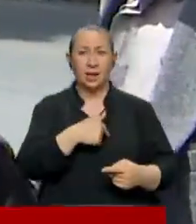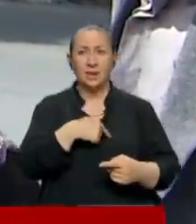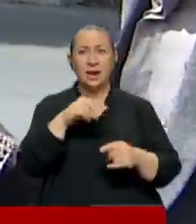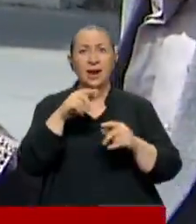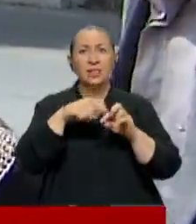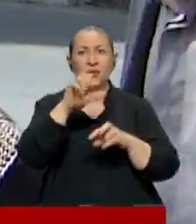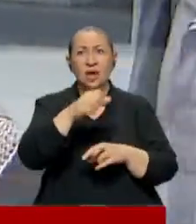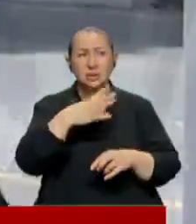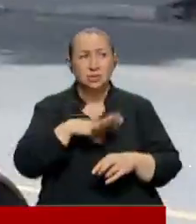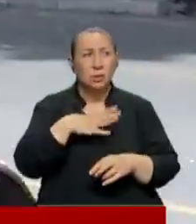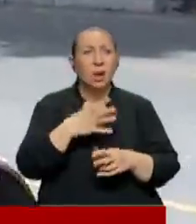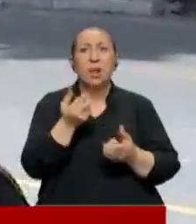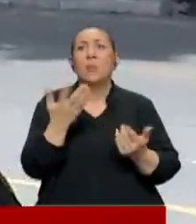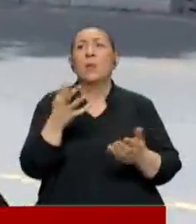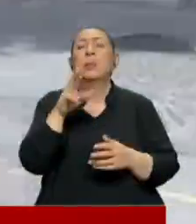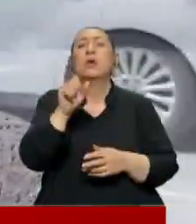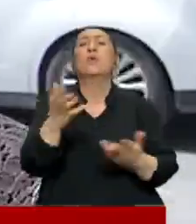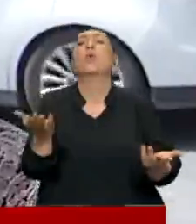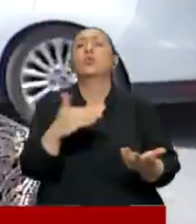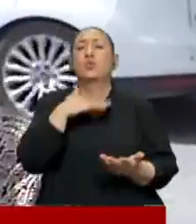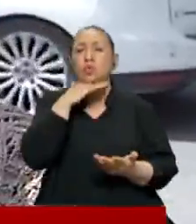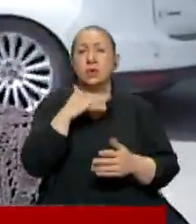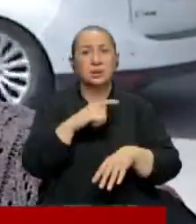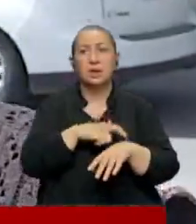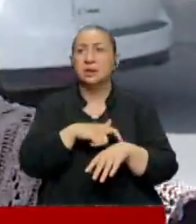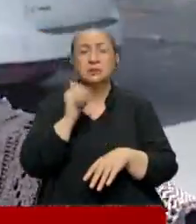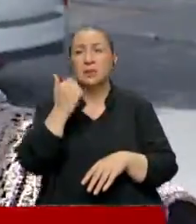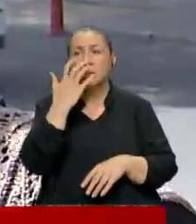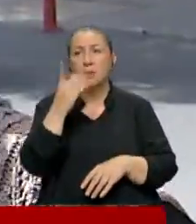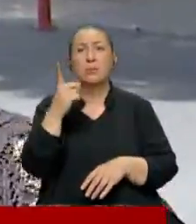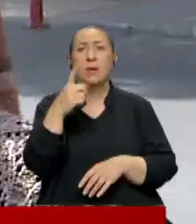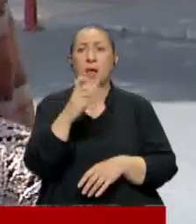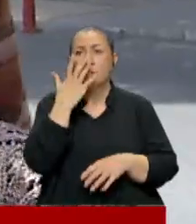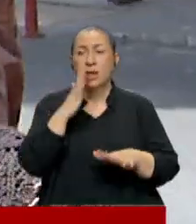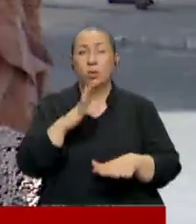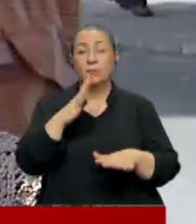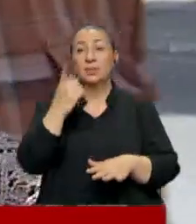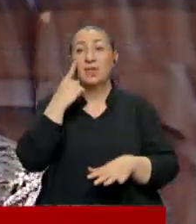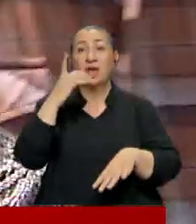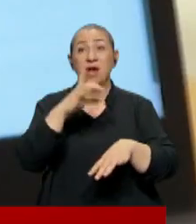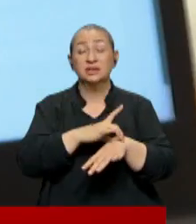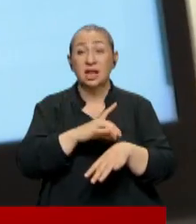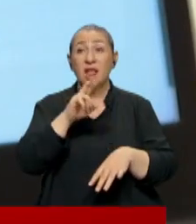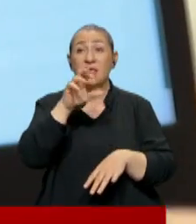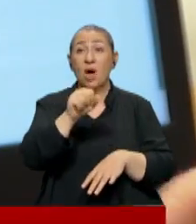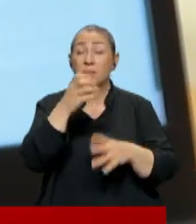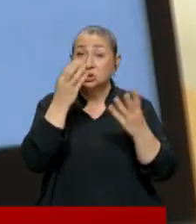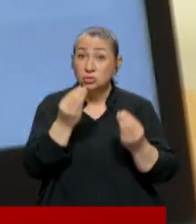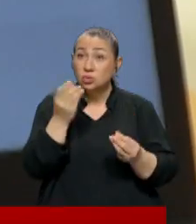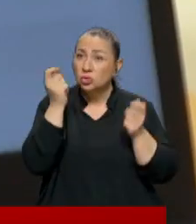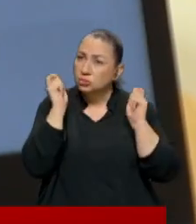olmak istiyorum alamıyorum randevuyu yok doğru kadar zamandır bekliyoruz bir aydır devlet hastanelerinden randevu